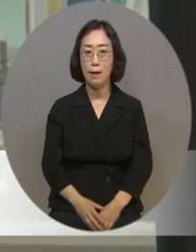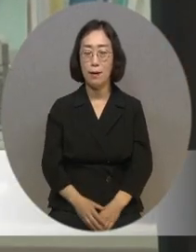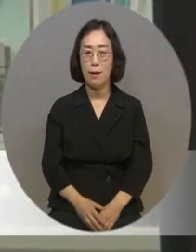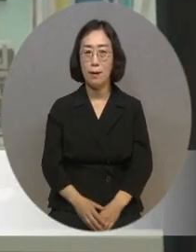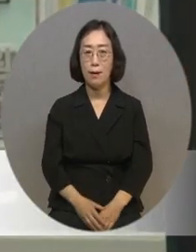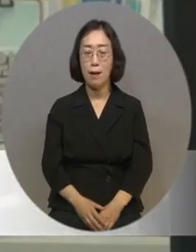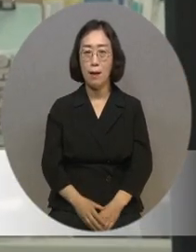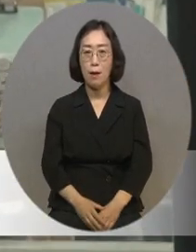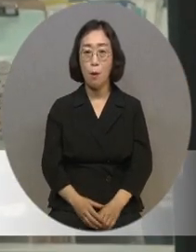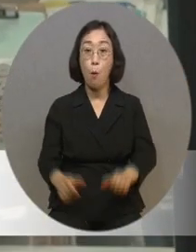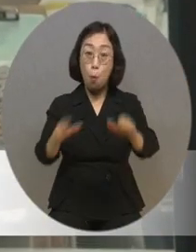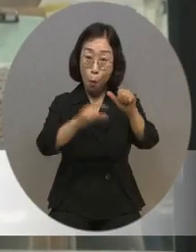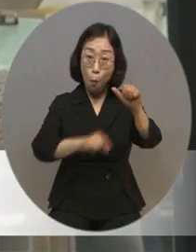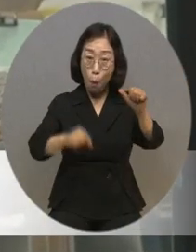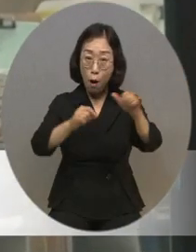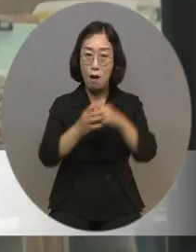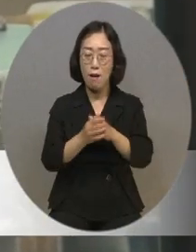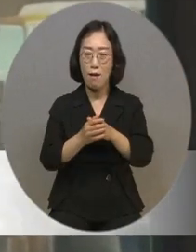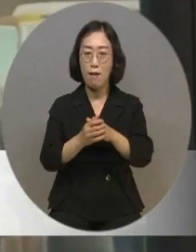날을 맞이해서